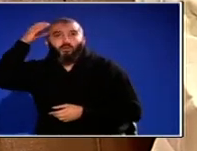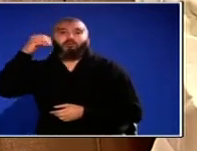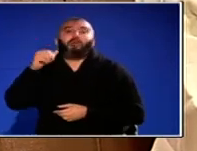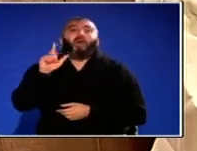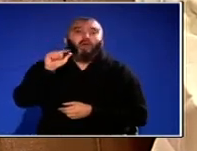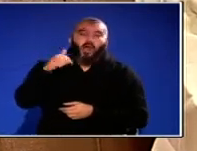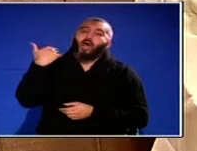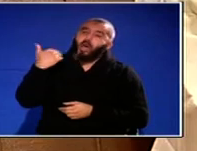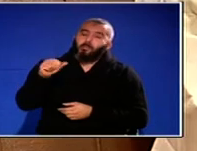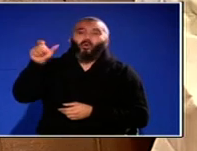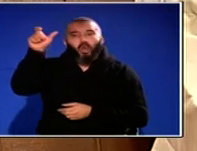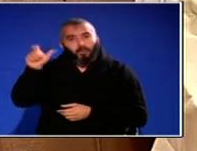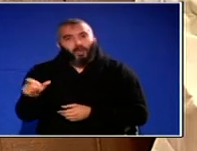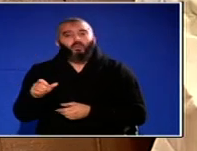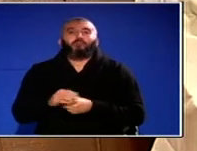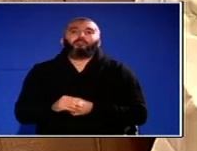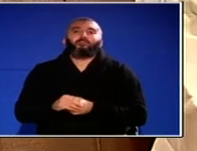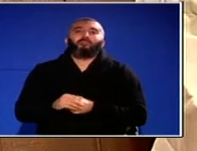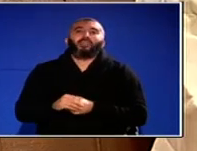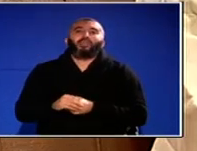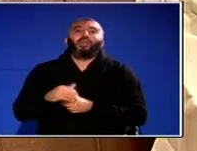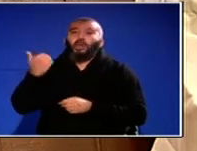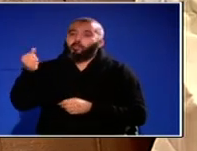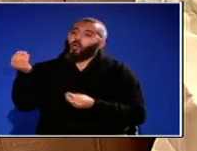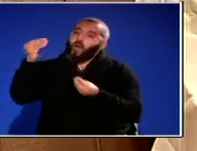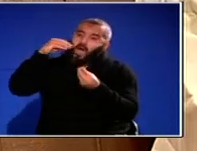هناك من يقول بأنه يقف